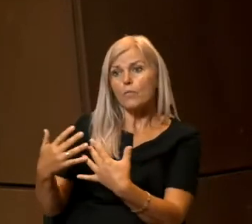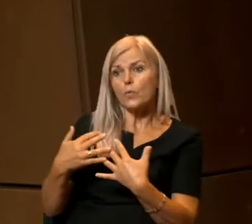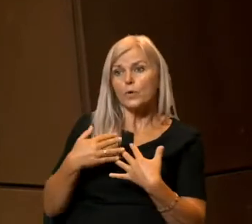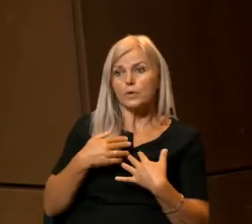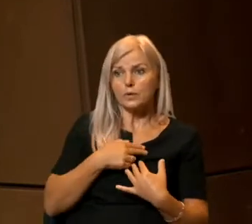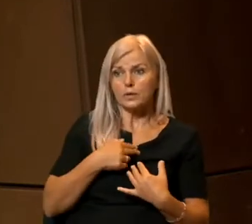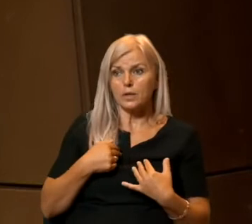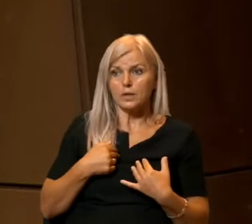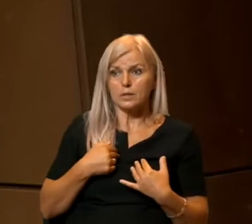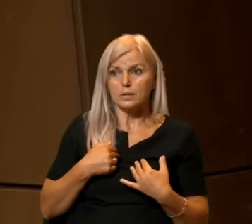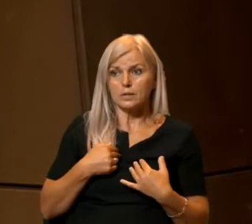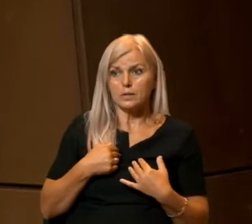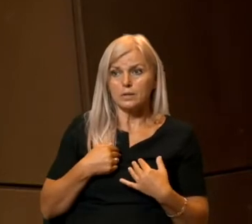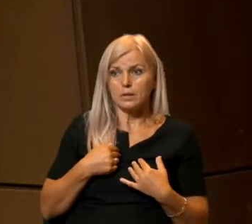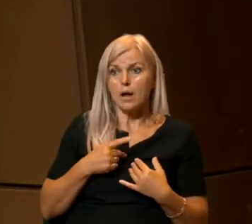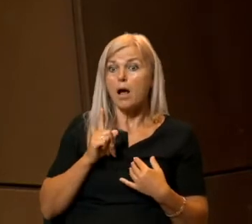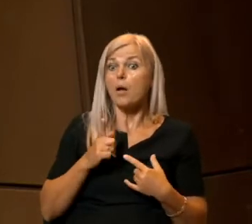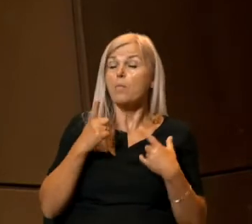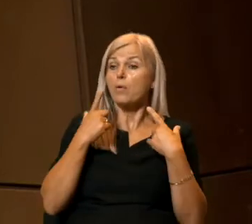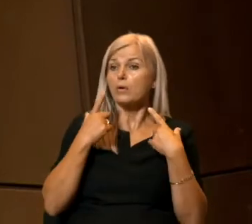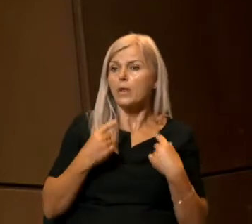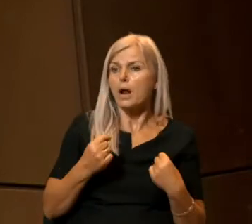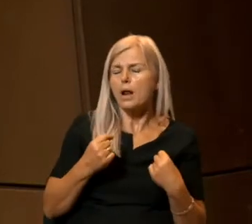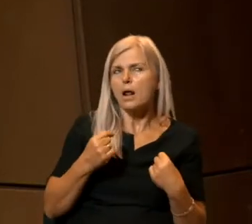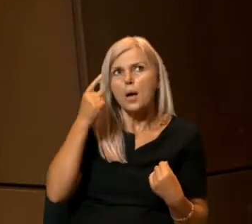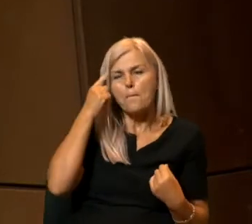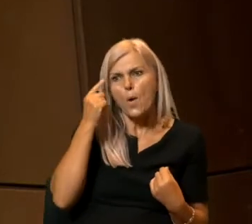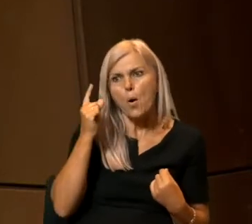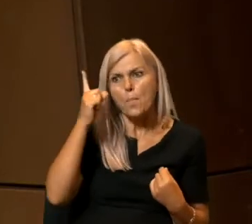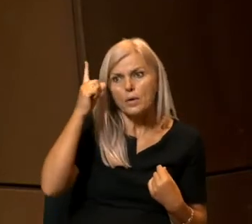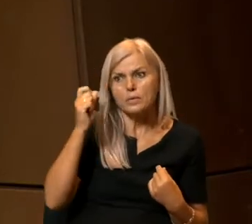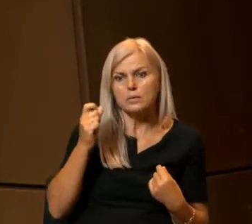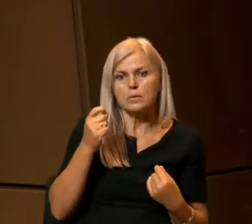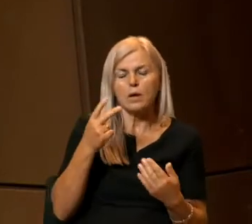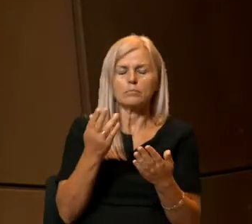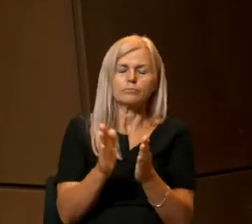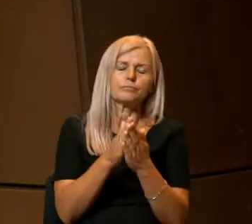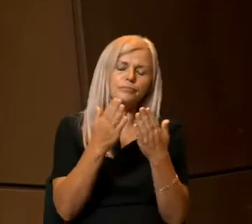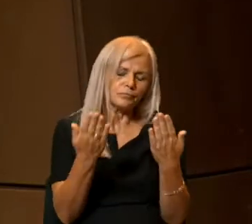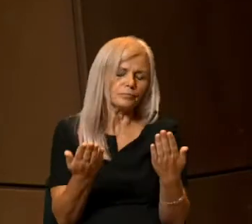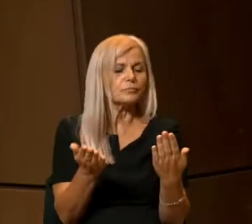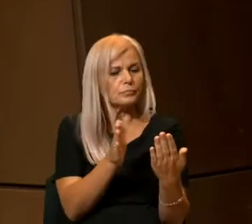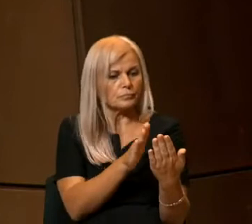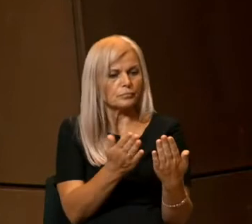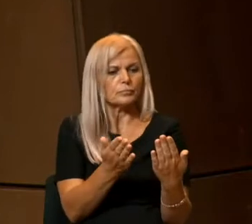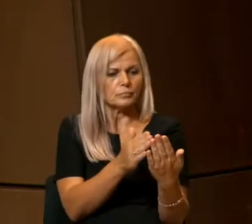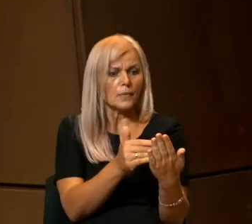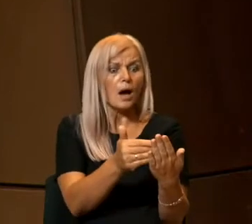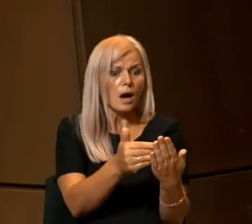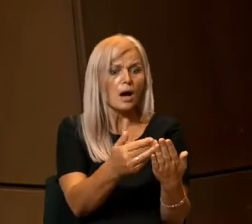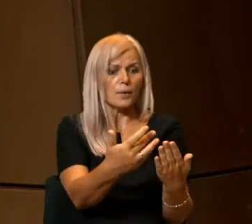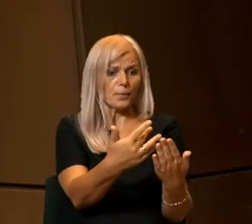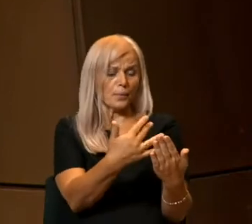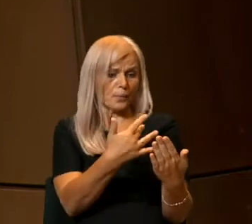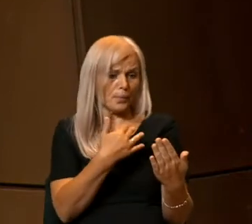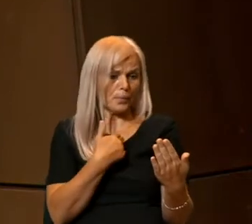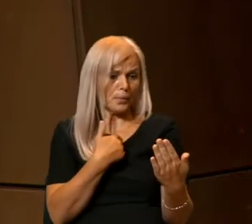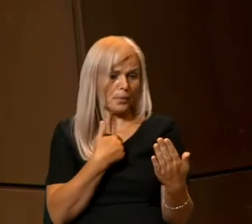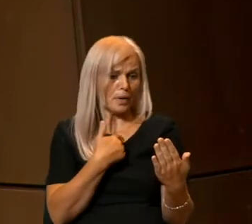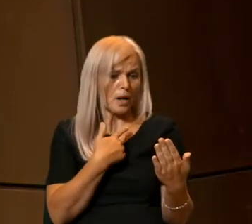Mamy też nagle jakiś pomysł, czytamy książkę i książka do nas przemawia i to